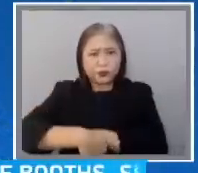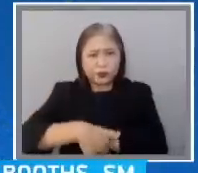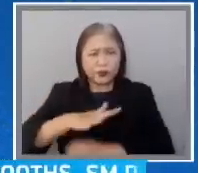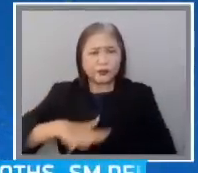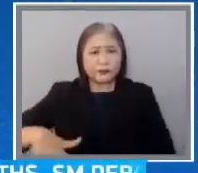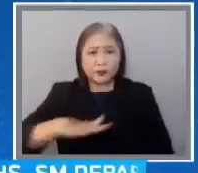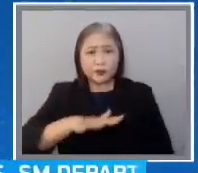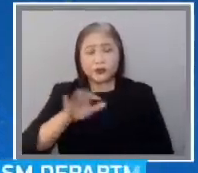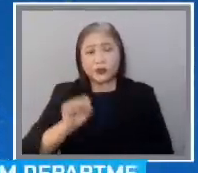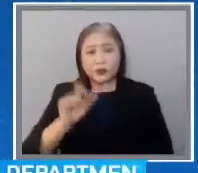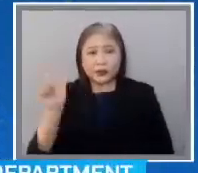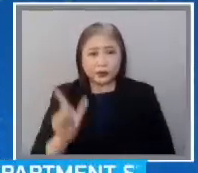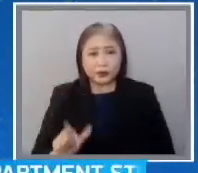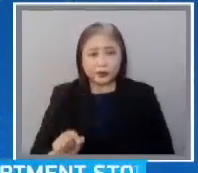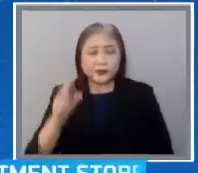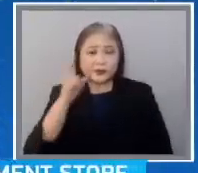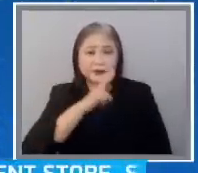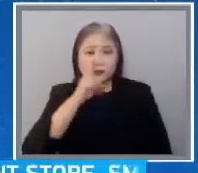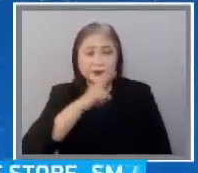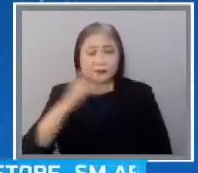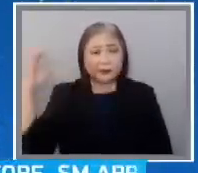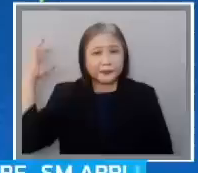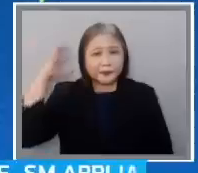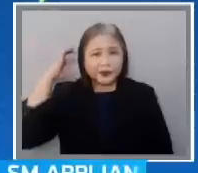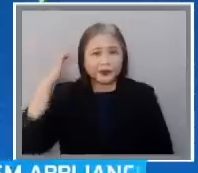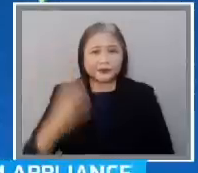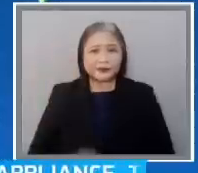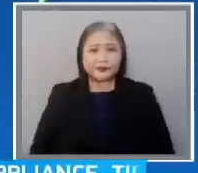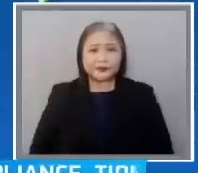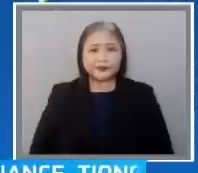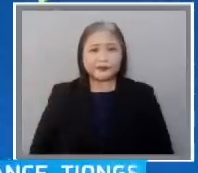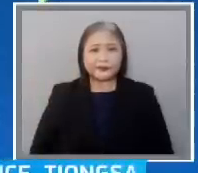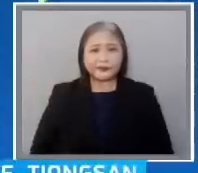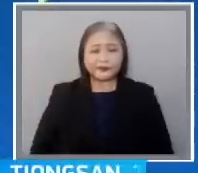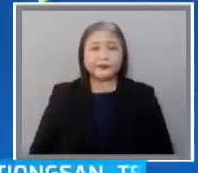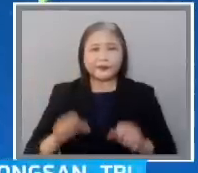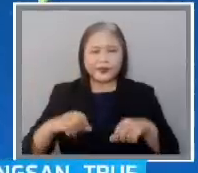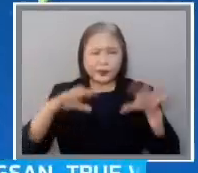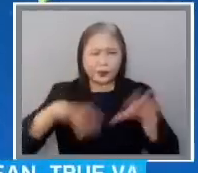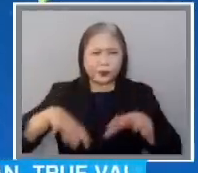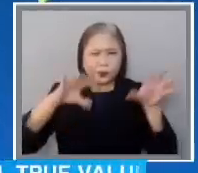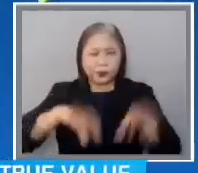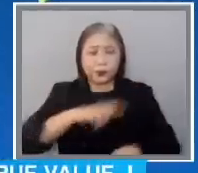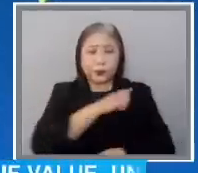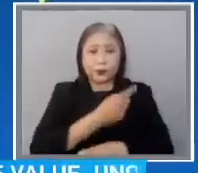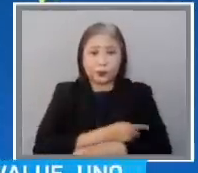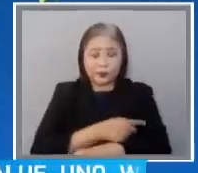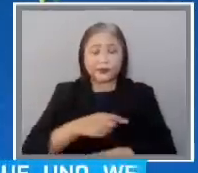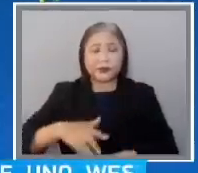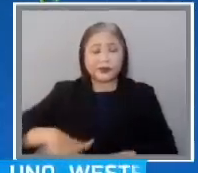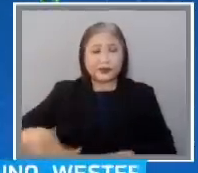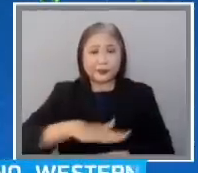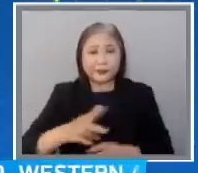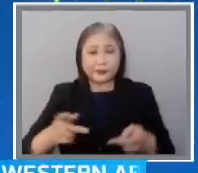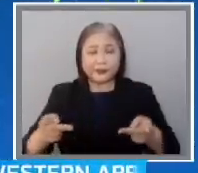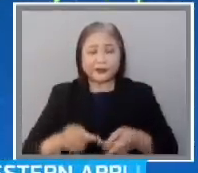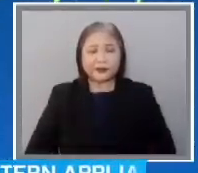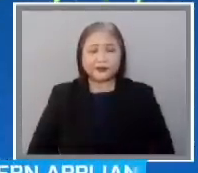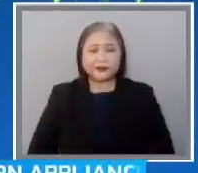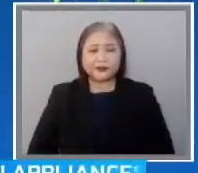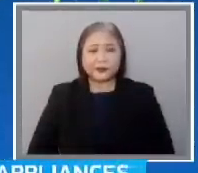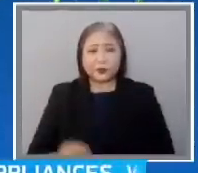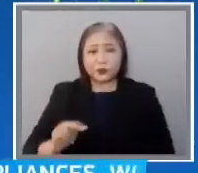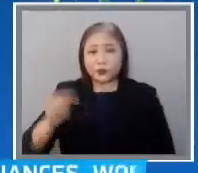Luzon, Visayas at Mindanao. Posible ang heavy to intense rain sa ilang lugar. Ilang bahagi rin ng Northern Luzon